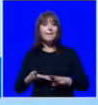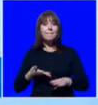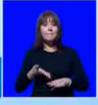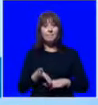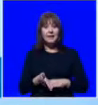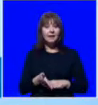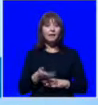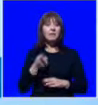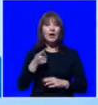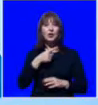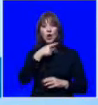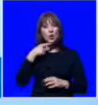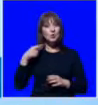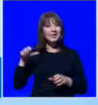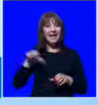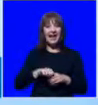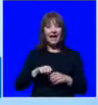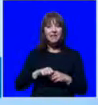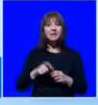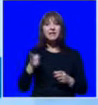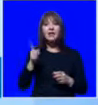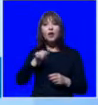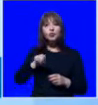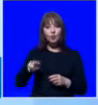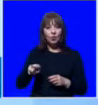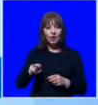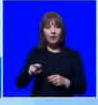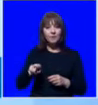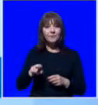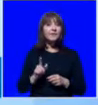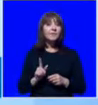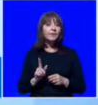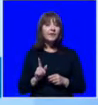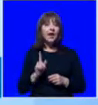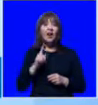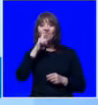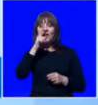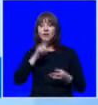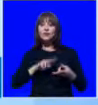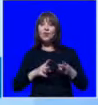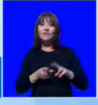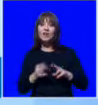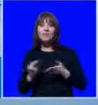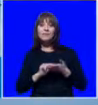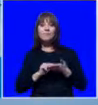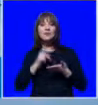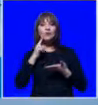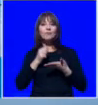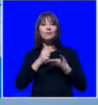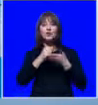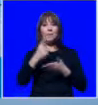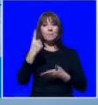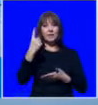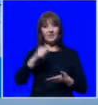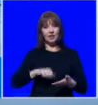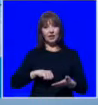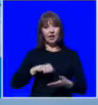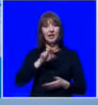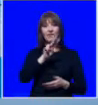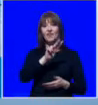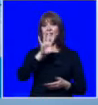към алтернативен в рамките на няколко години. Важна реформа е това, което е записано в бюджета, че от 1 януари